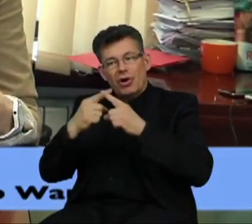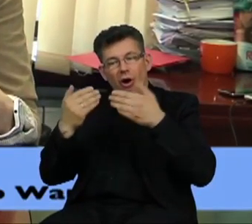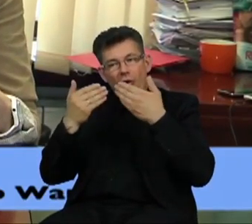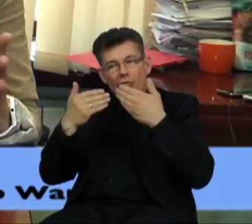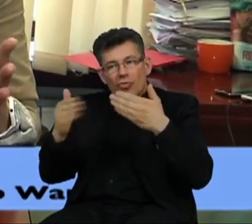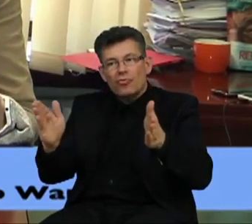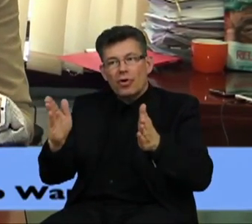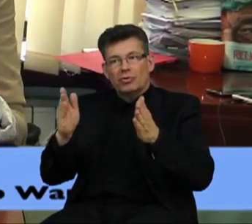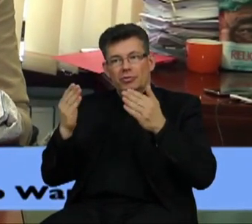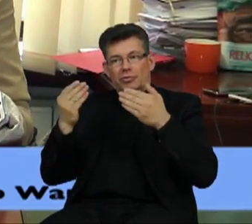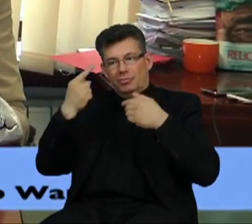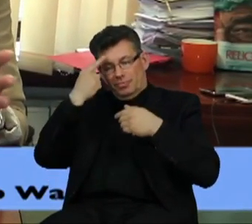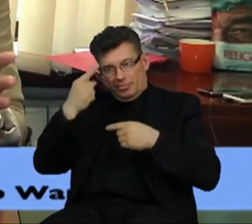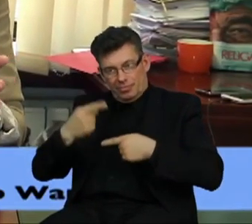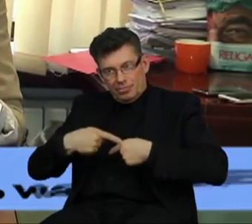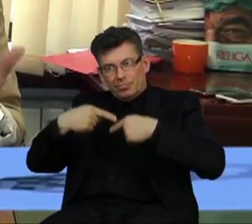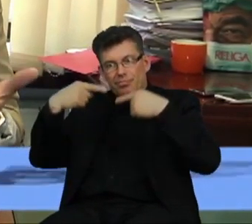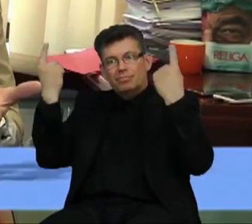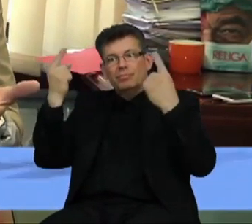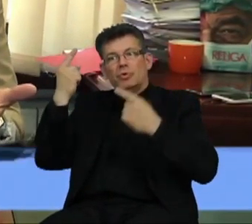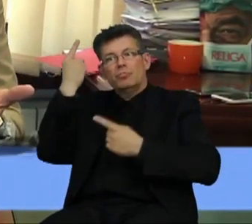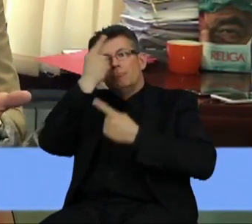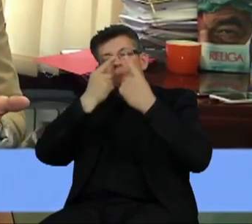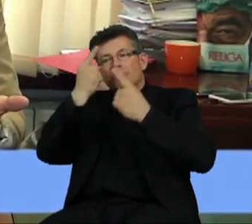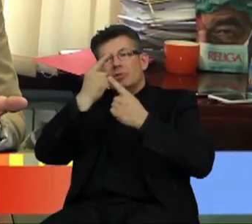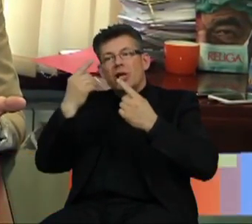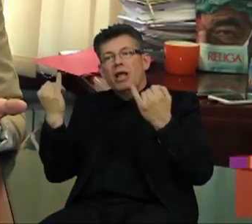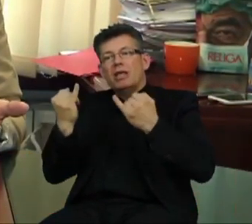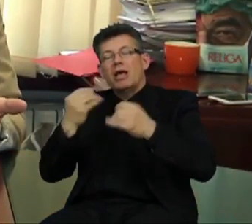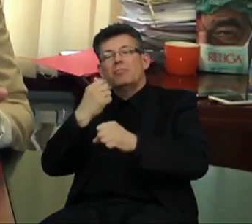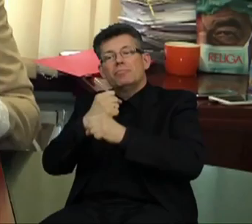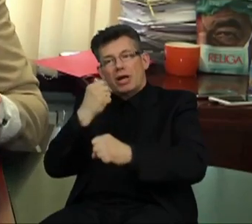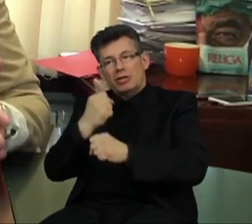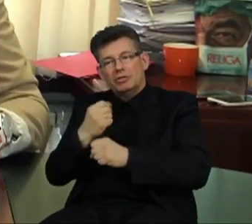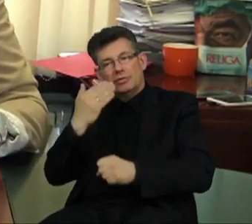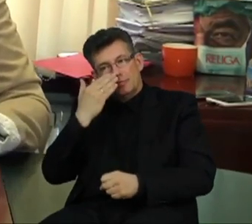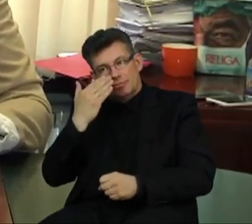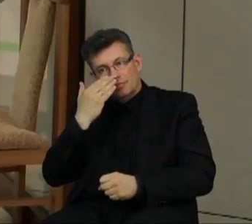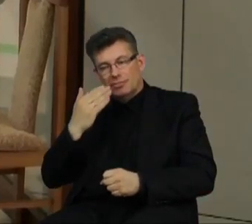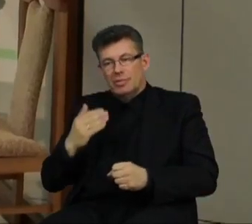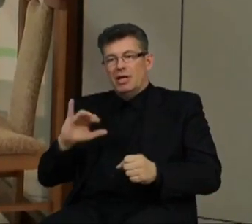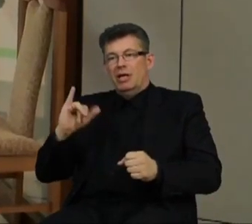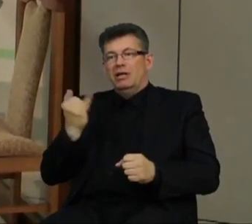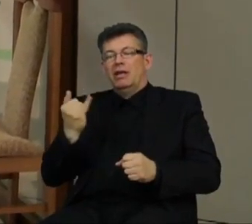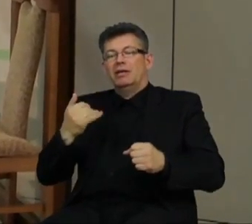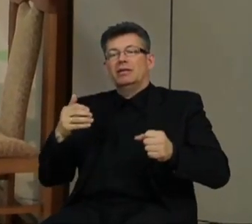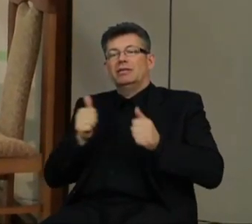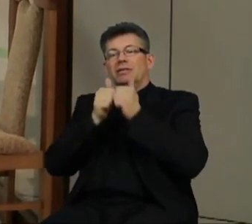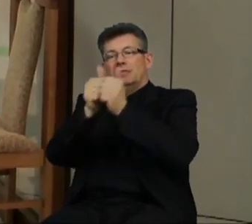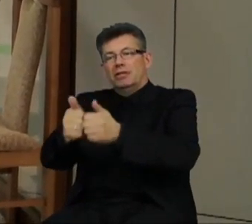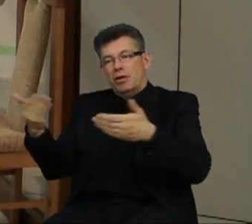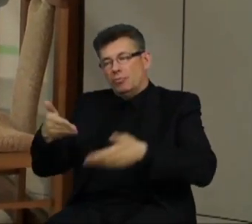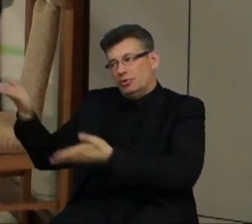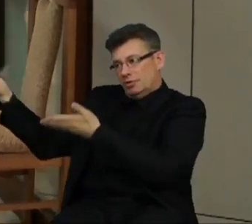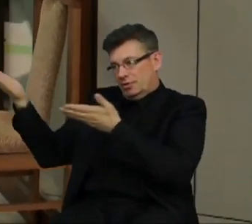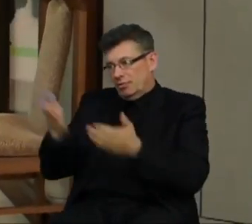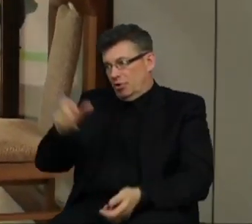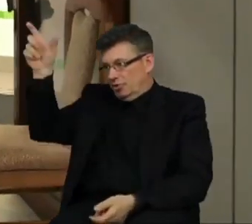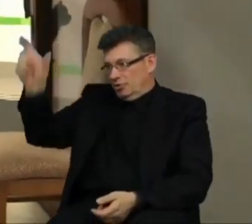nam pewną furtkę w myśleniu o tym, jak pracować i do jakich zadań można zaprosić osobę z